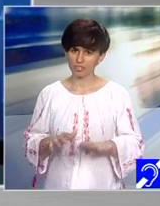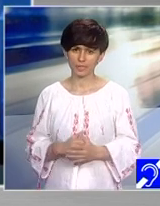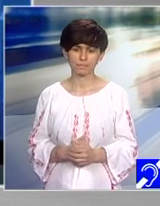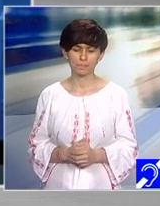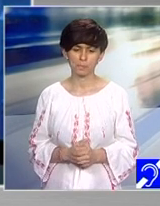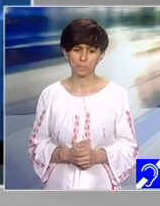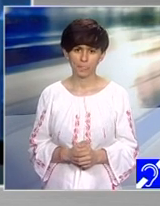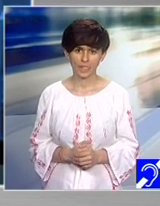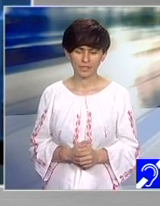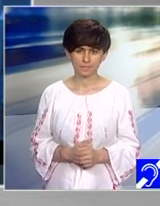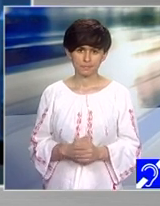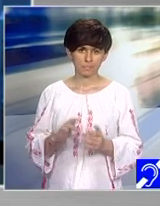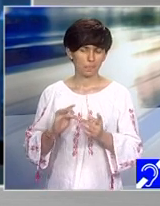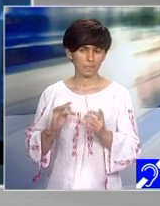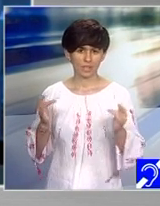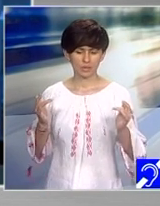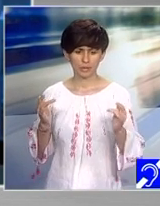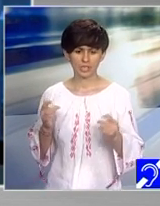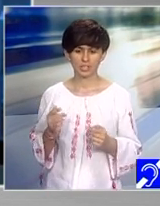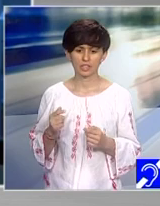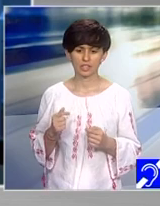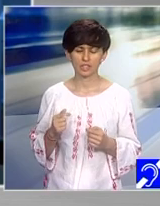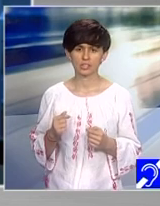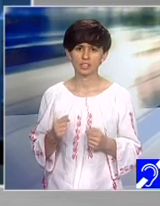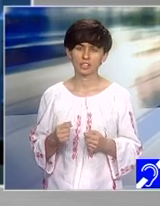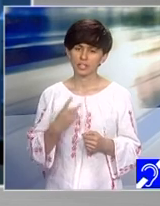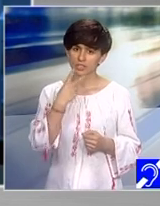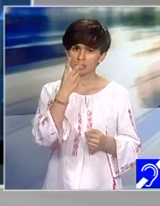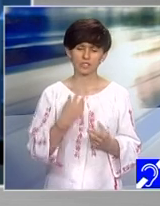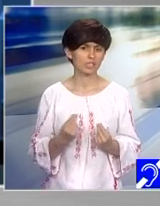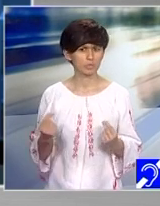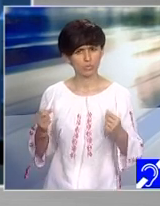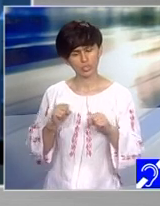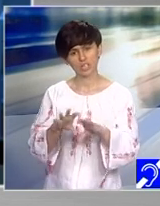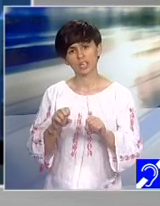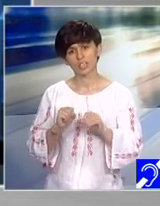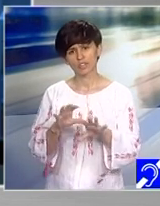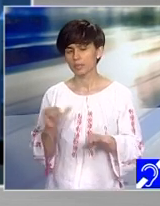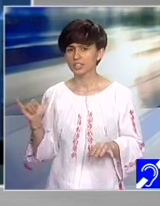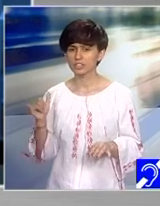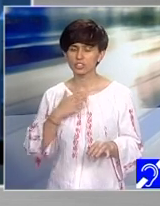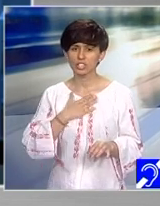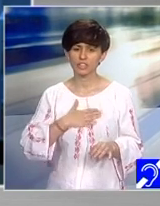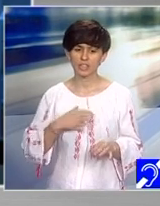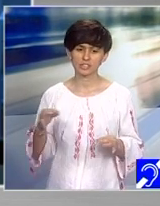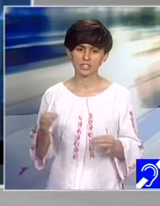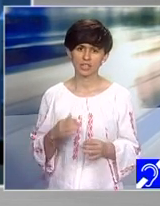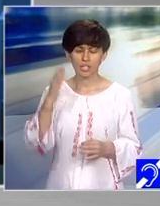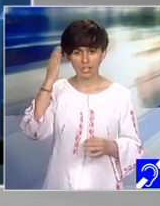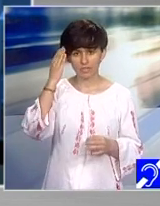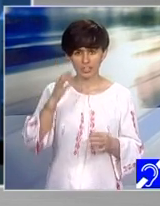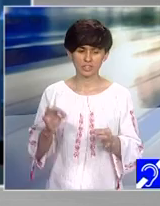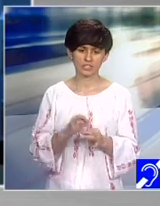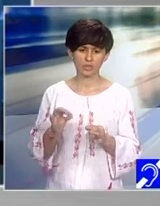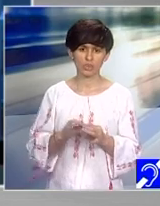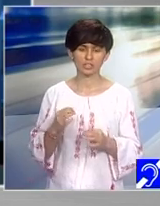În mediul virtual se vehiculează foarte multe informații, deci practic cine vrea să se apuce de cusut o cămașă sau o ie